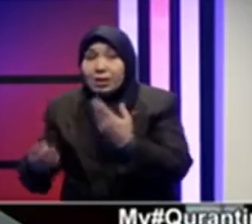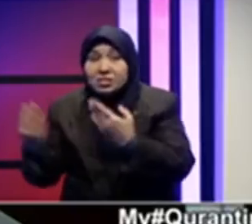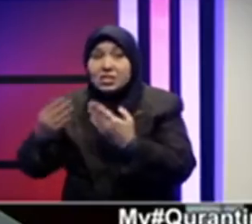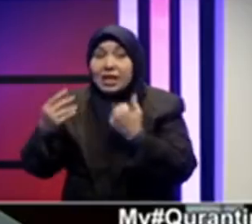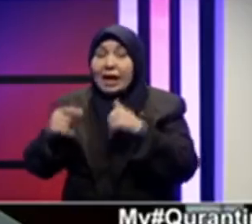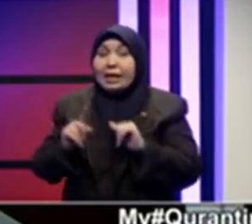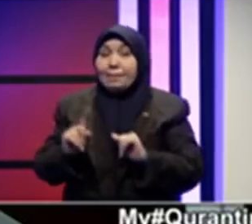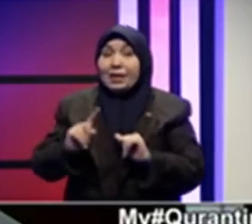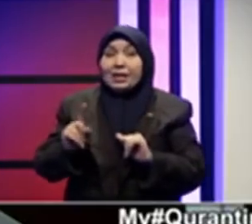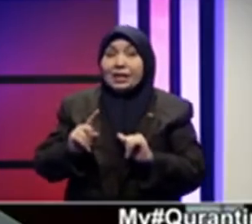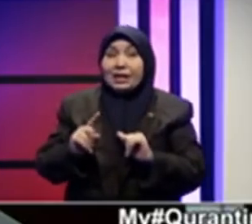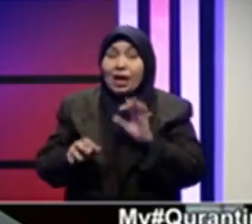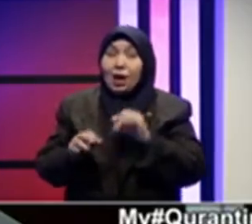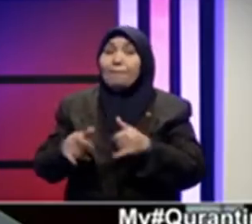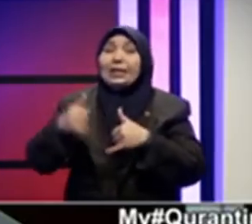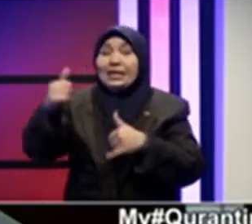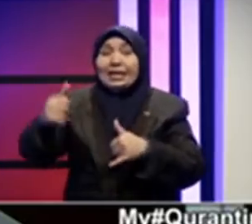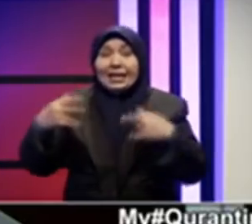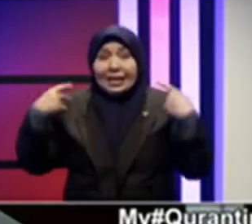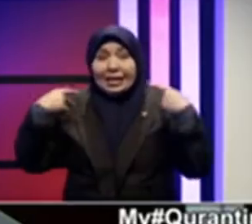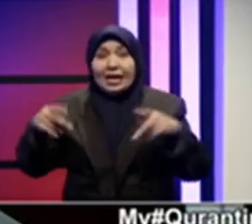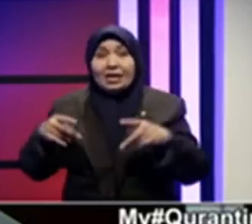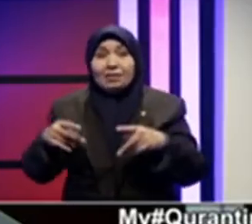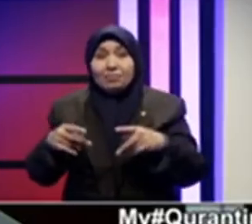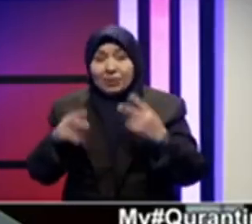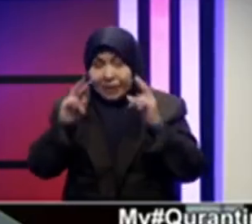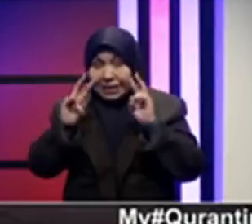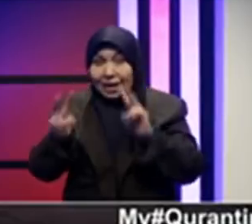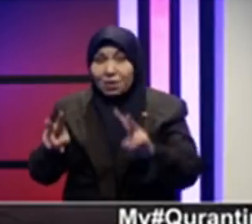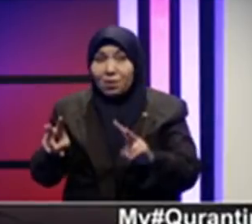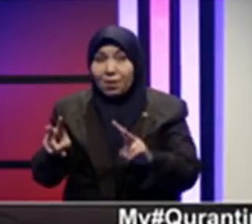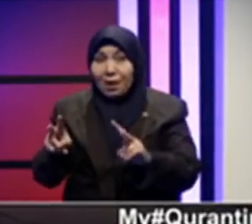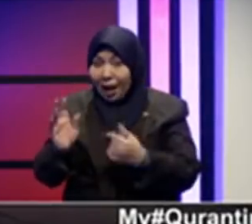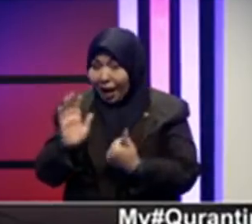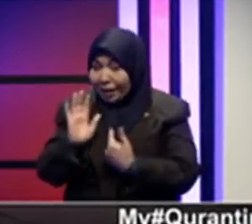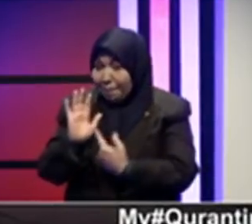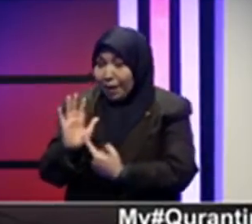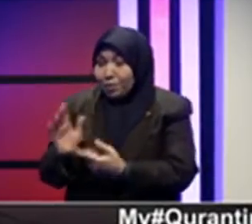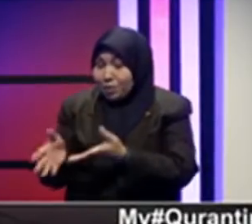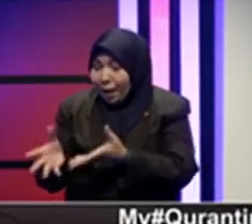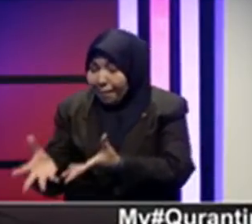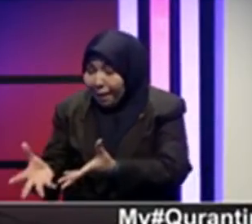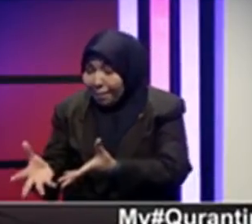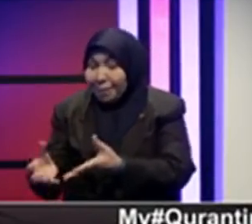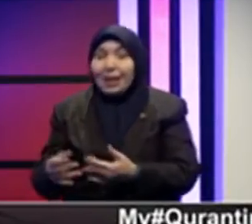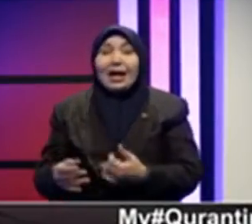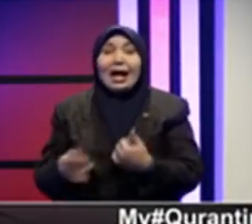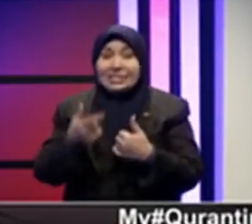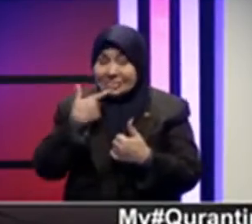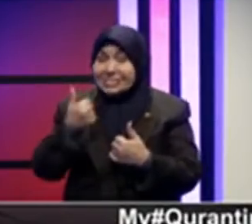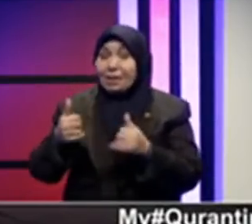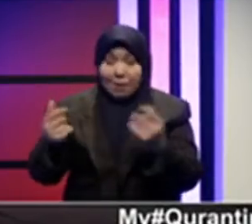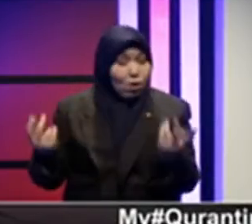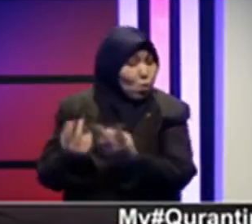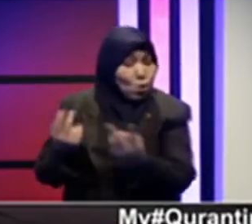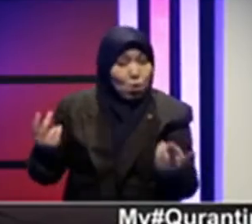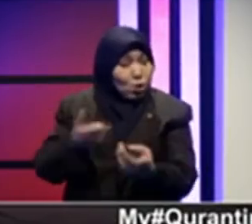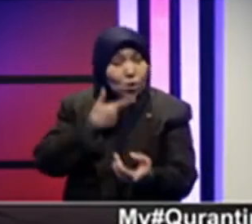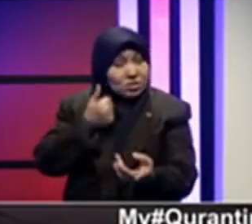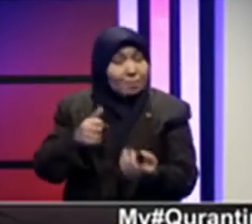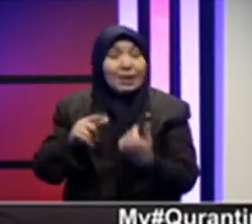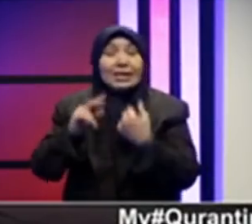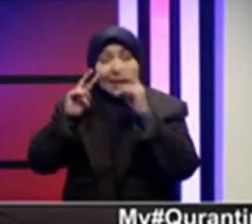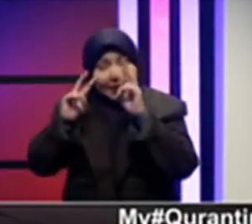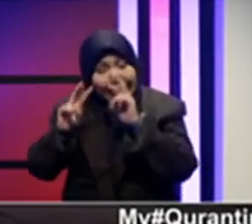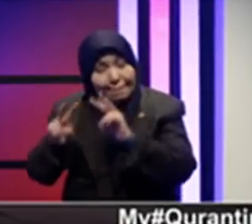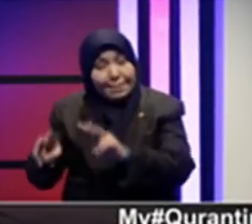yang mana satu, Ustaz, kalau pergi ke kedai ke ke rumah? Kita tengok dia persembahan tu. Persembahannya, kan? Sedap, memang sedap dua-dua. Ya, tetapi persembahan. Dan